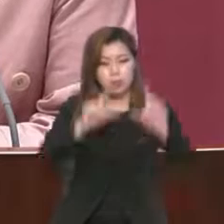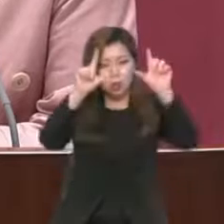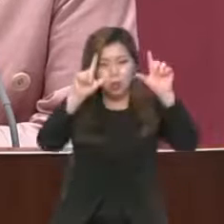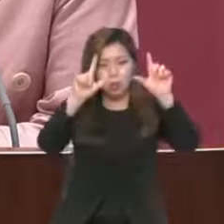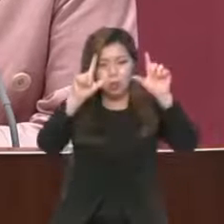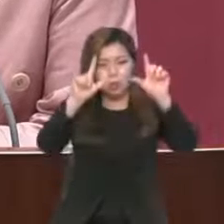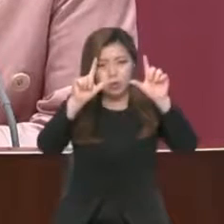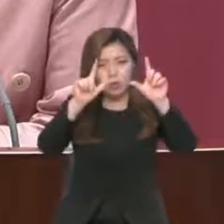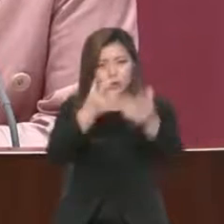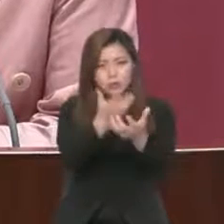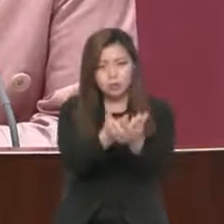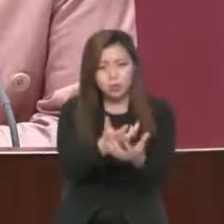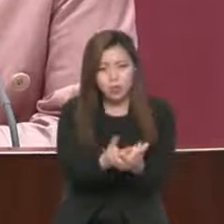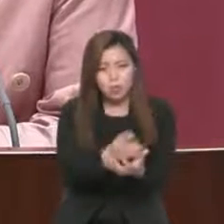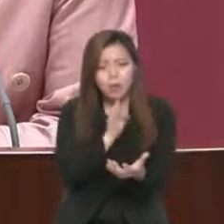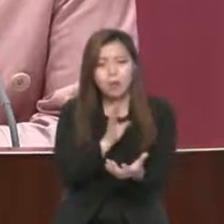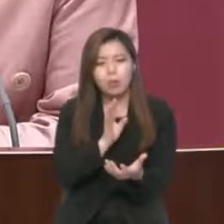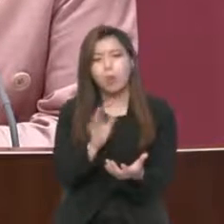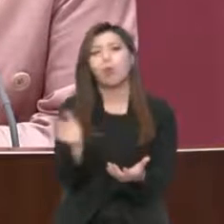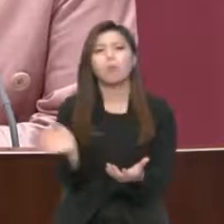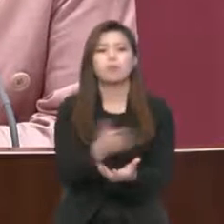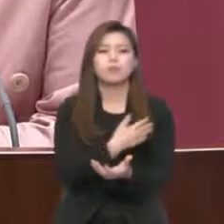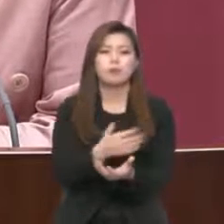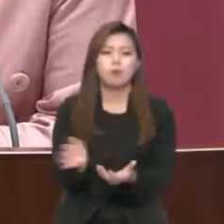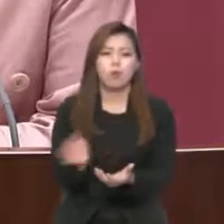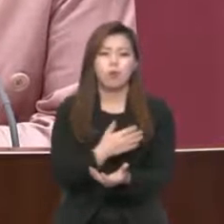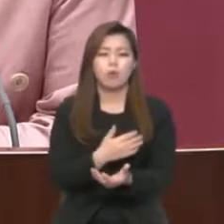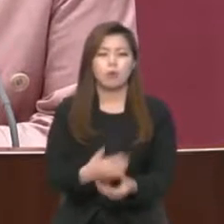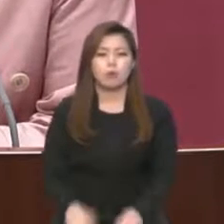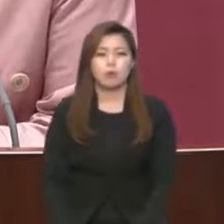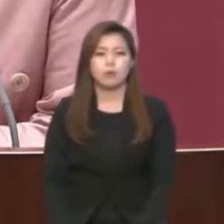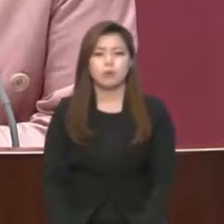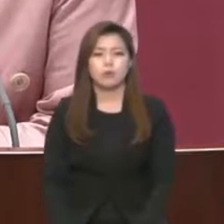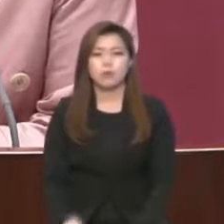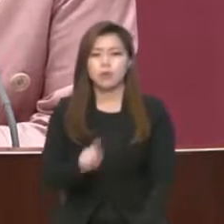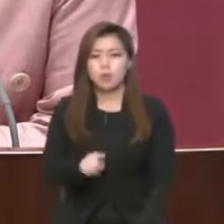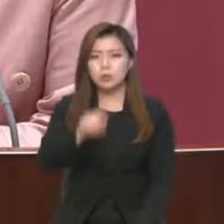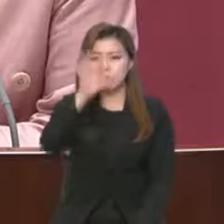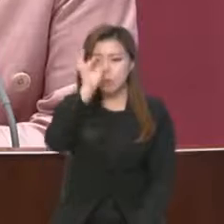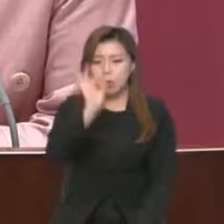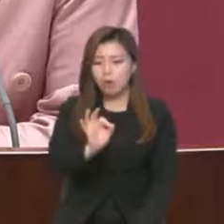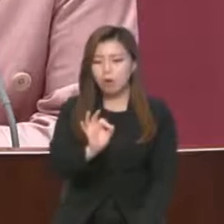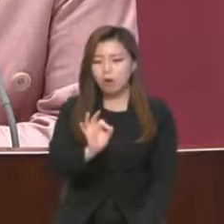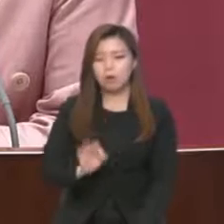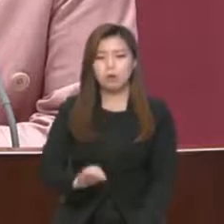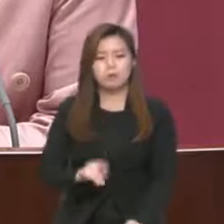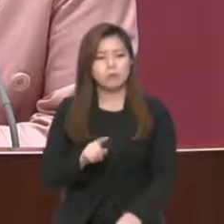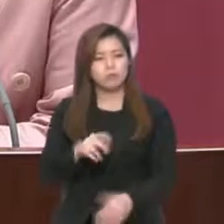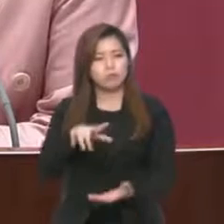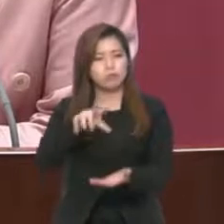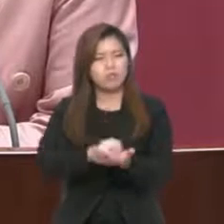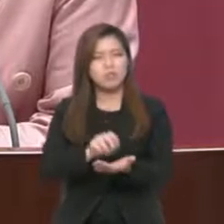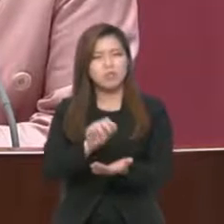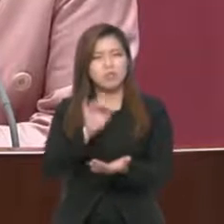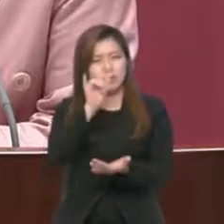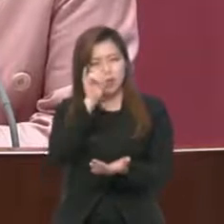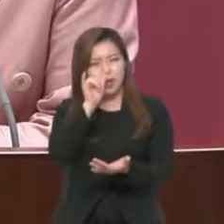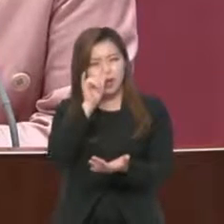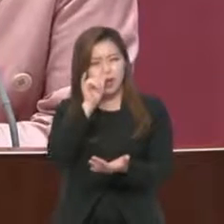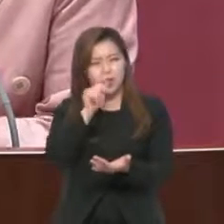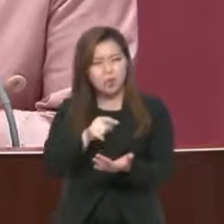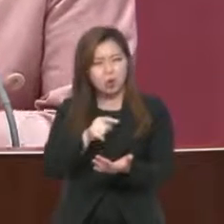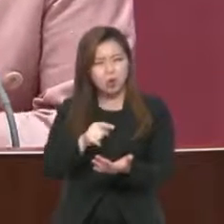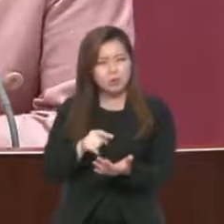관련 자료만 폐기되었습니다. 이것을 보고 국민들은 병과 자체에 문제가 있다고 생각을 하고